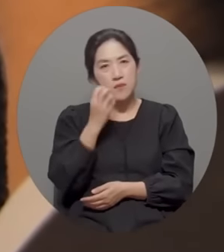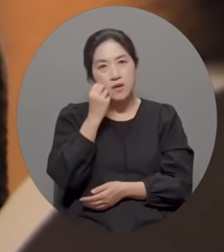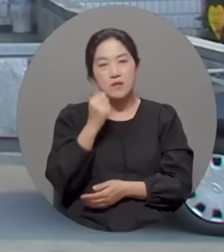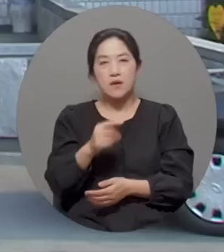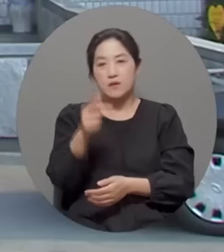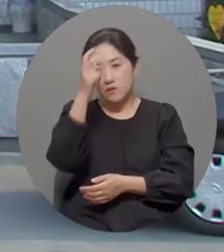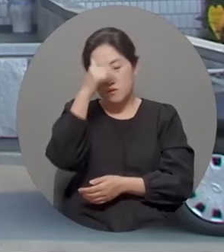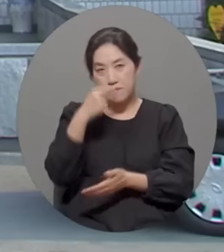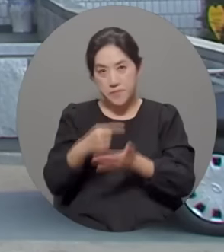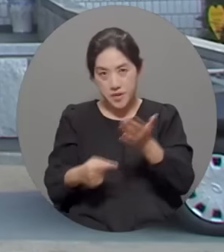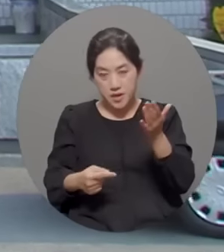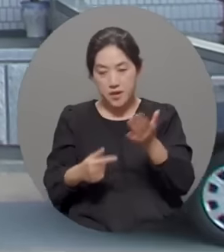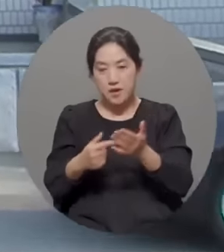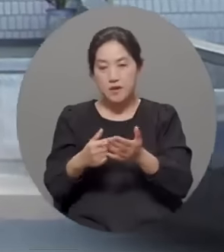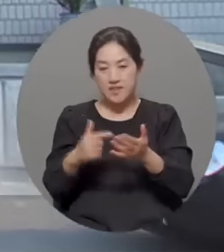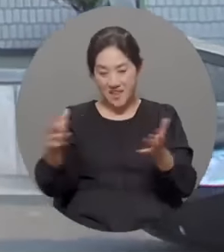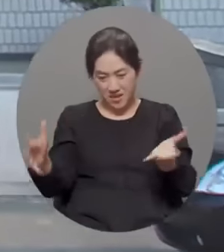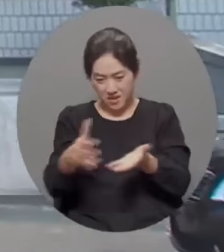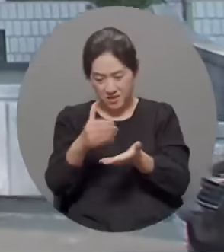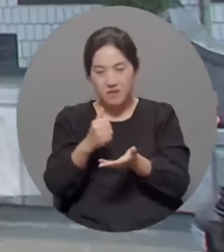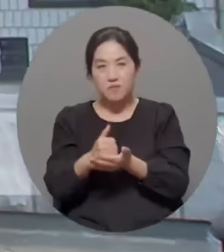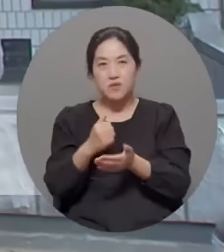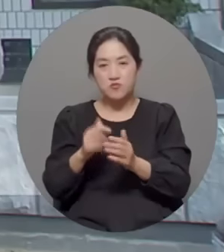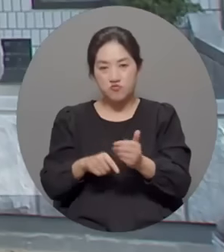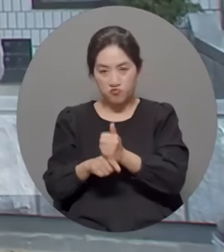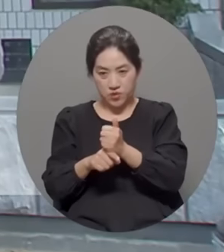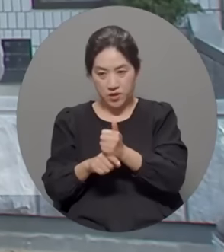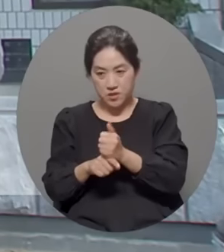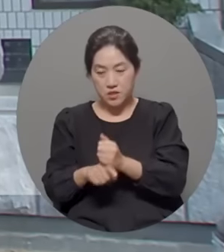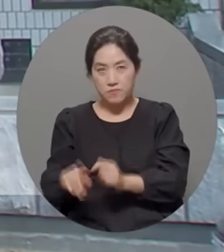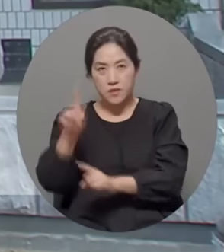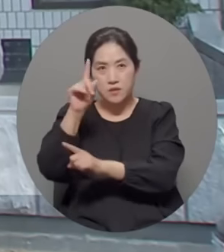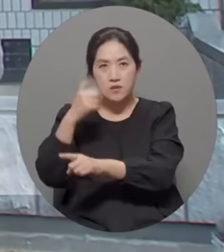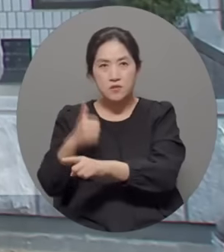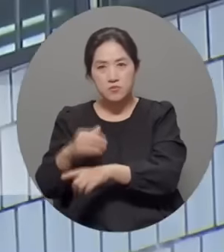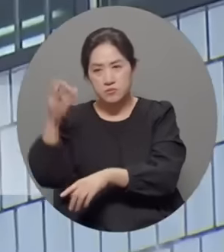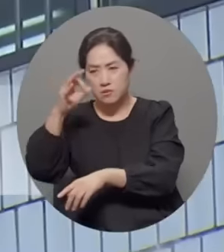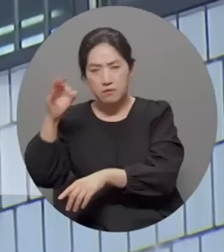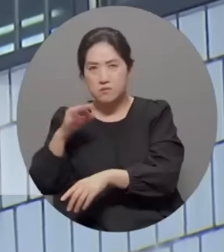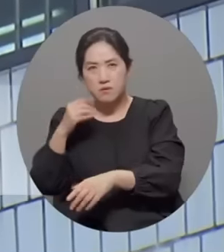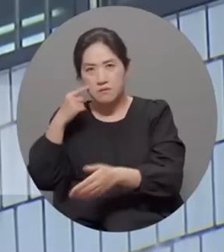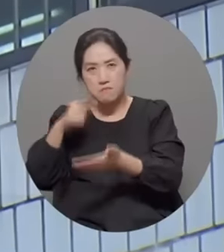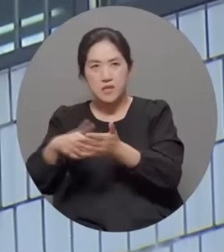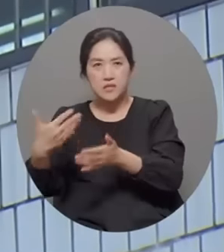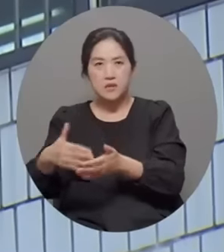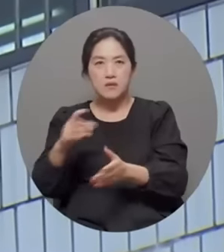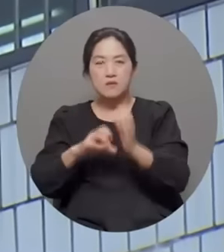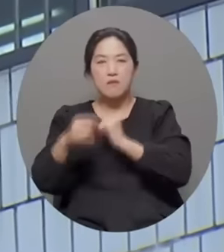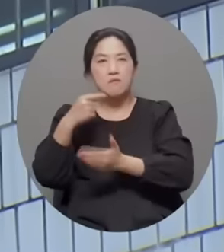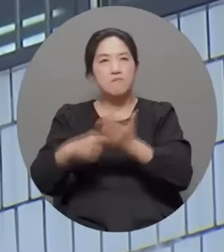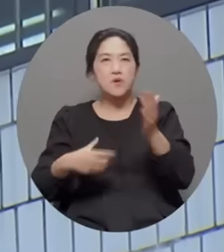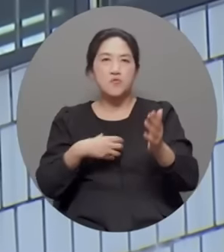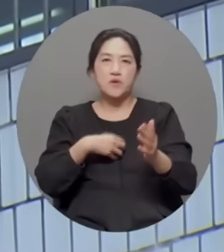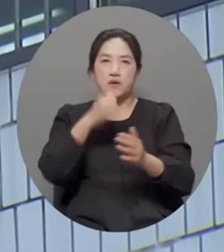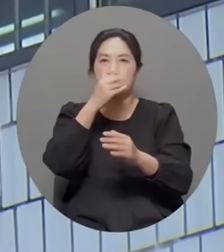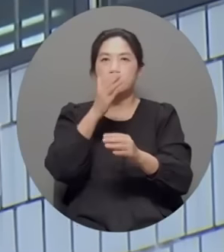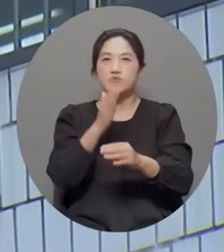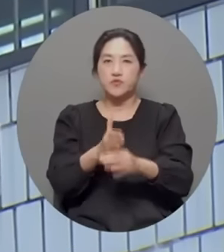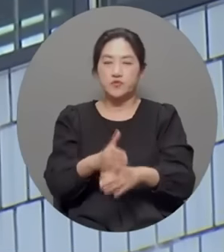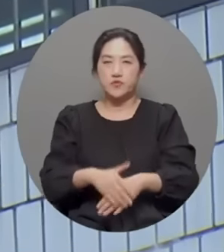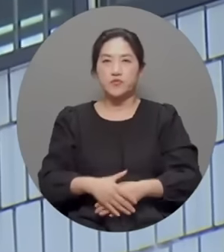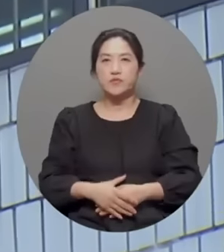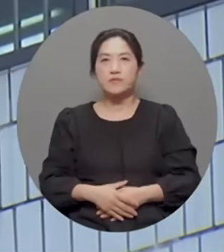경찰이 피해 사례를 모아 수사에 나섰지만 이 씨의 소재를 여전히 파악하지 못하고 있어 추가 피해도 우려됩니다. MBC